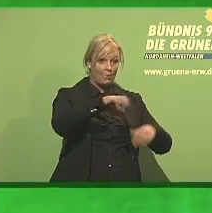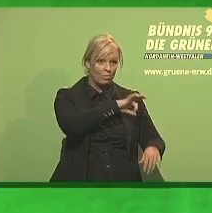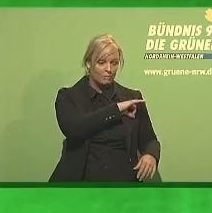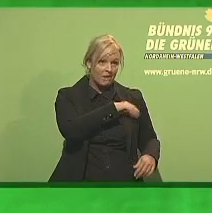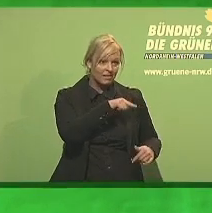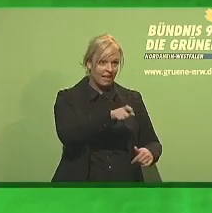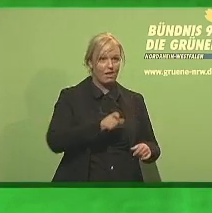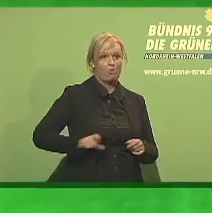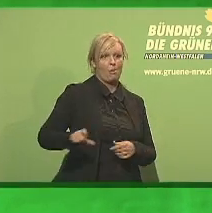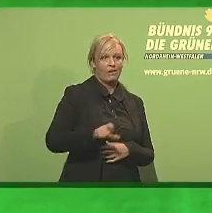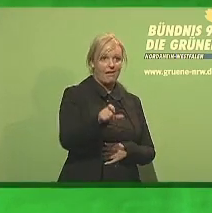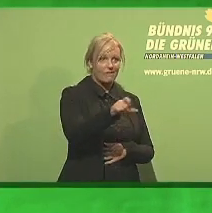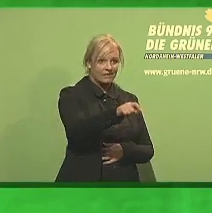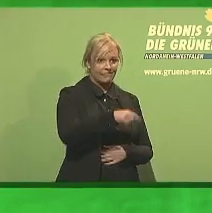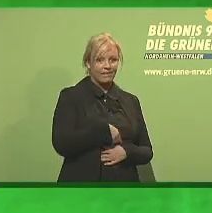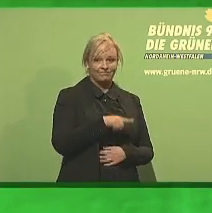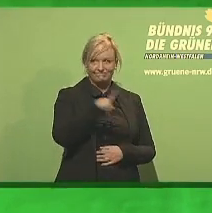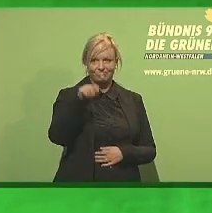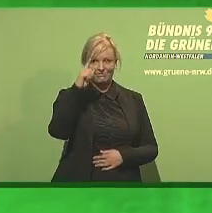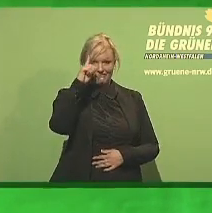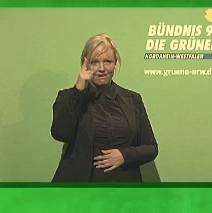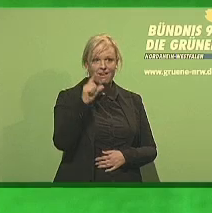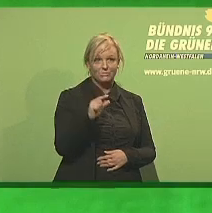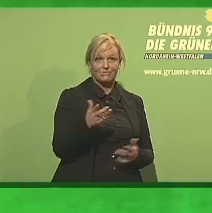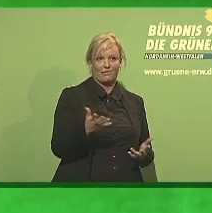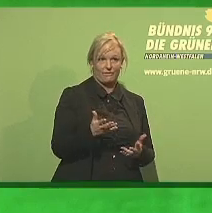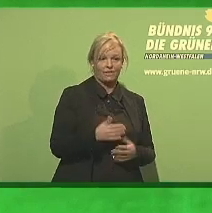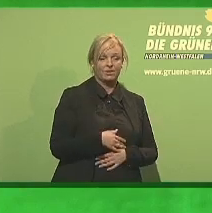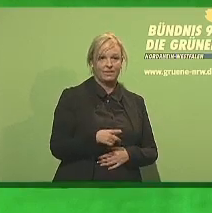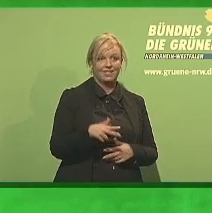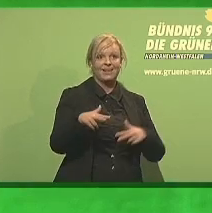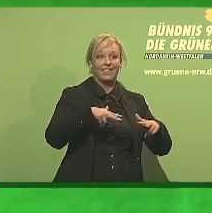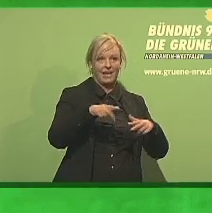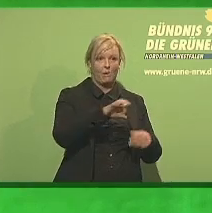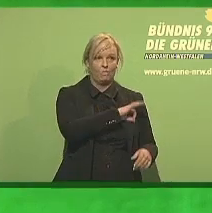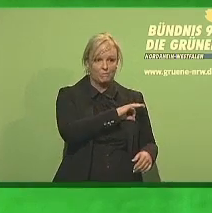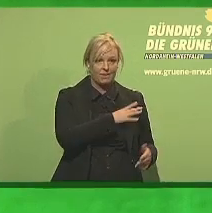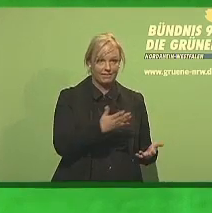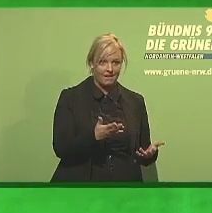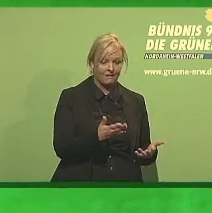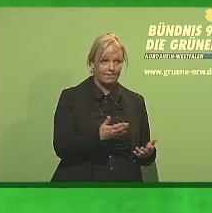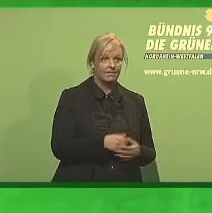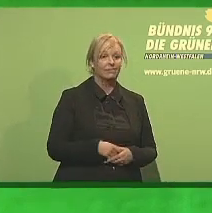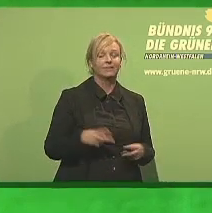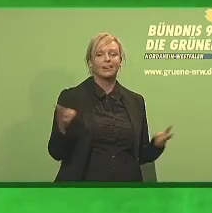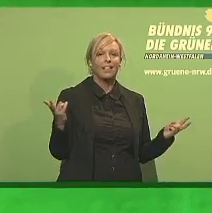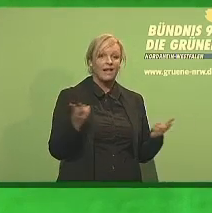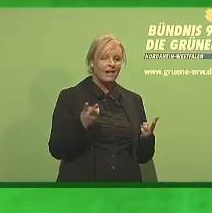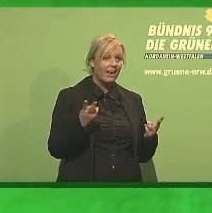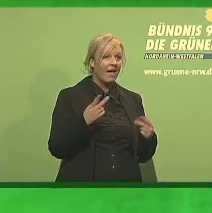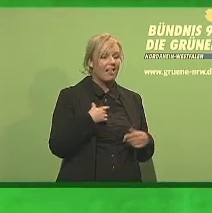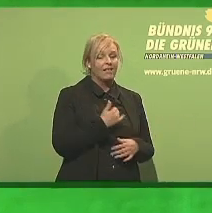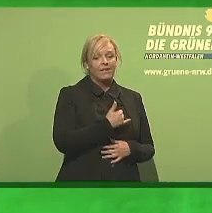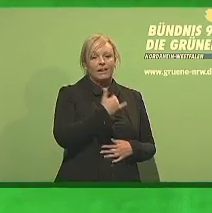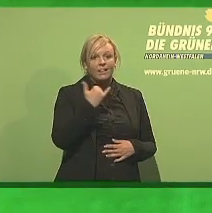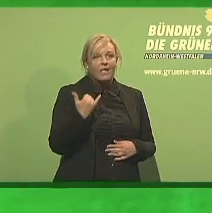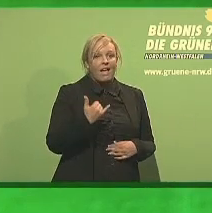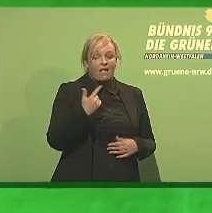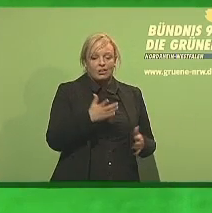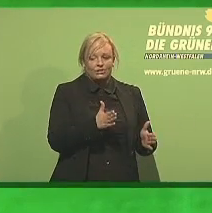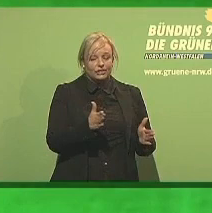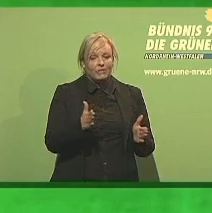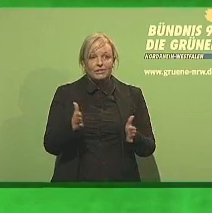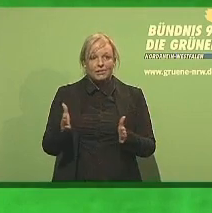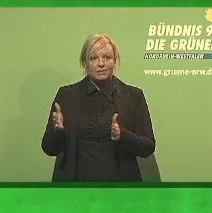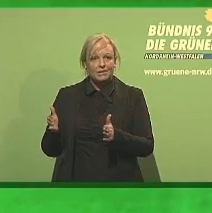in NRW. Und ihr wisst auch, was es heißt, Regierungspartei zu sein. Egal, wie viele Jahre die Weichen falsch gestellt